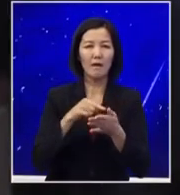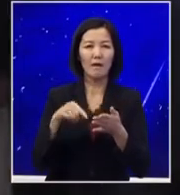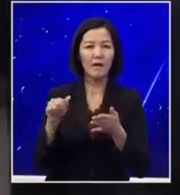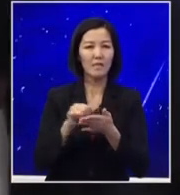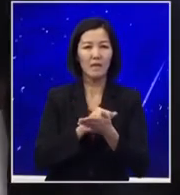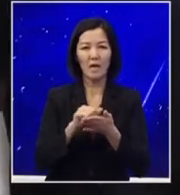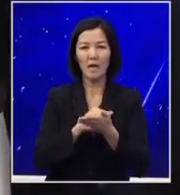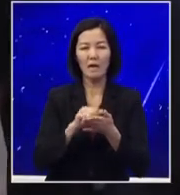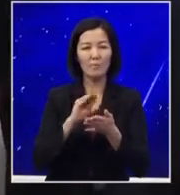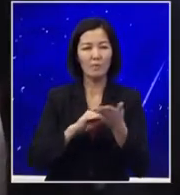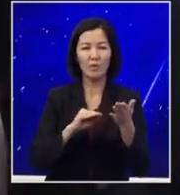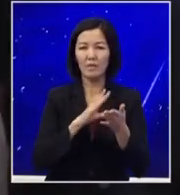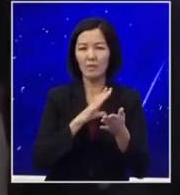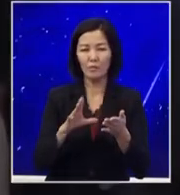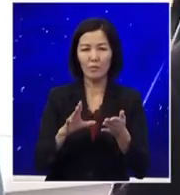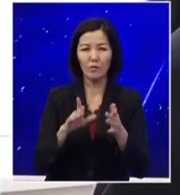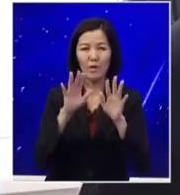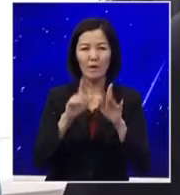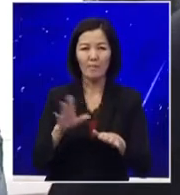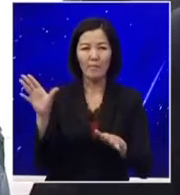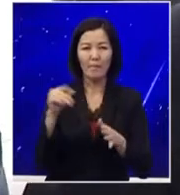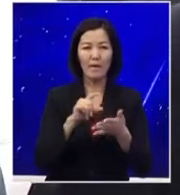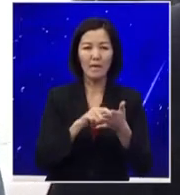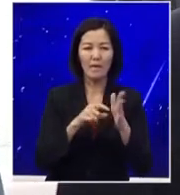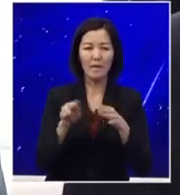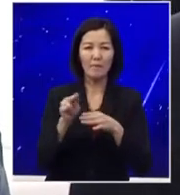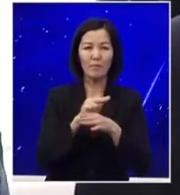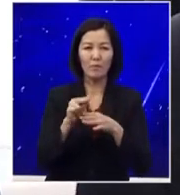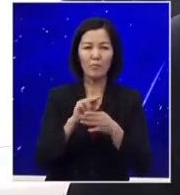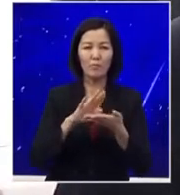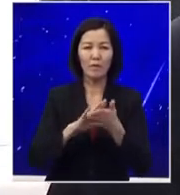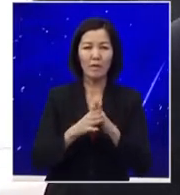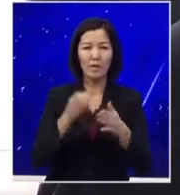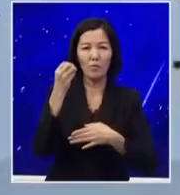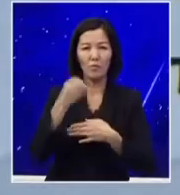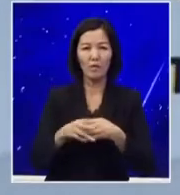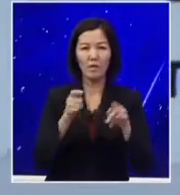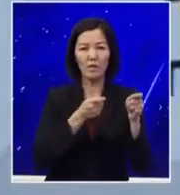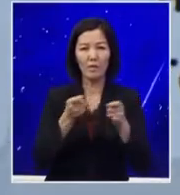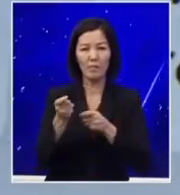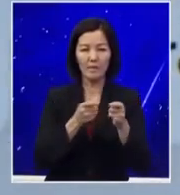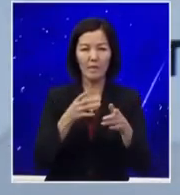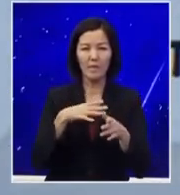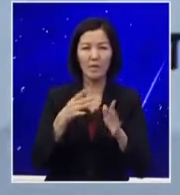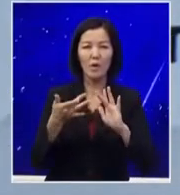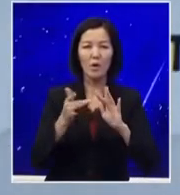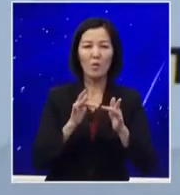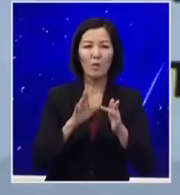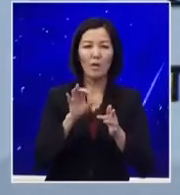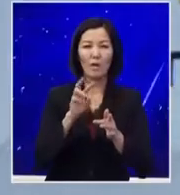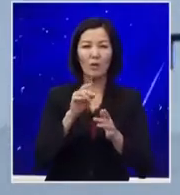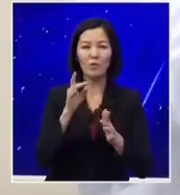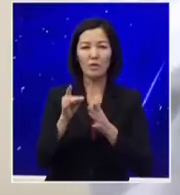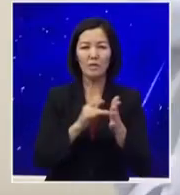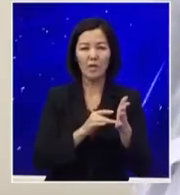әр палатаға қатысты ақпарат, әр пациентке қатысты ем-дом жағдаяттық орталығы арқылы басқарылады. Онлайн күнделік